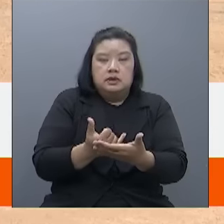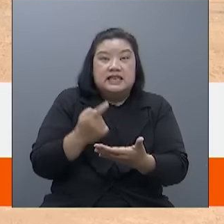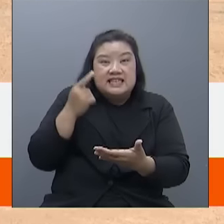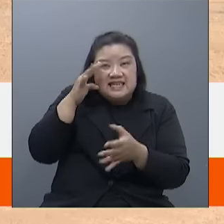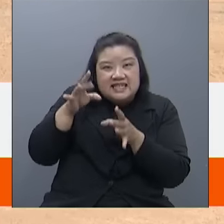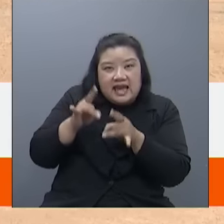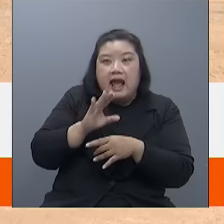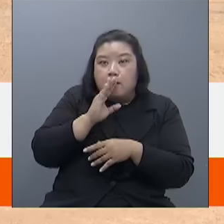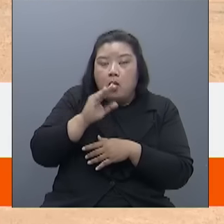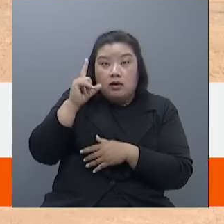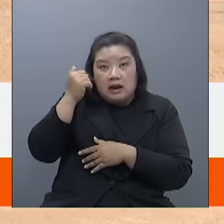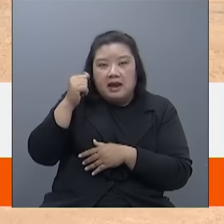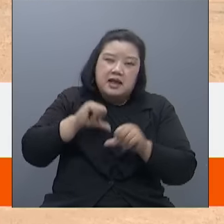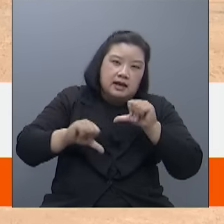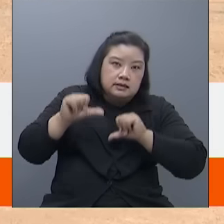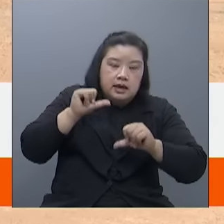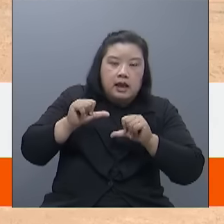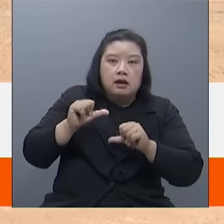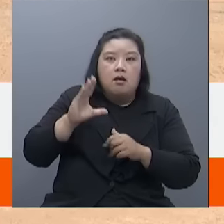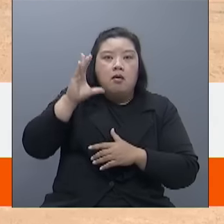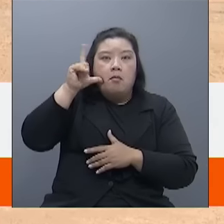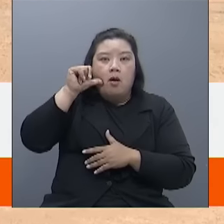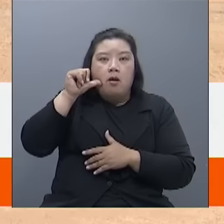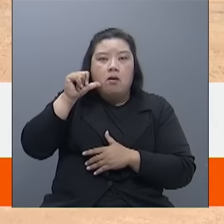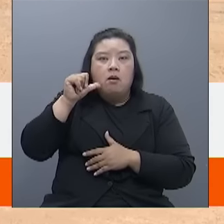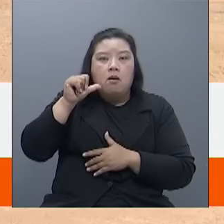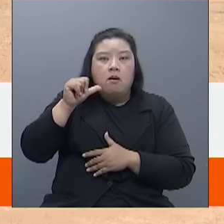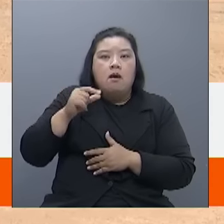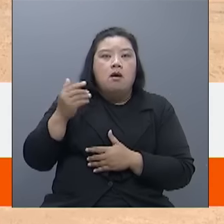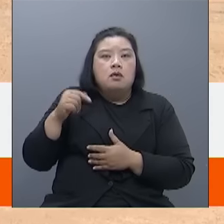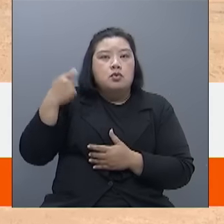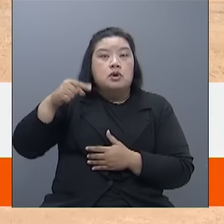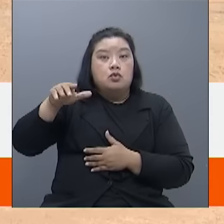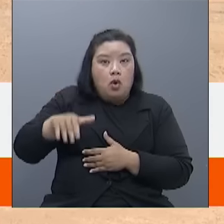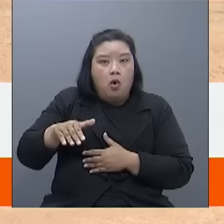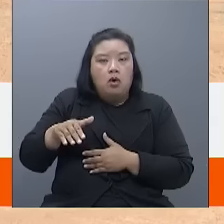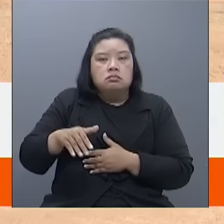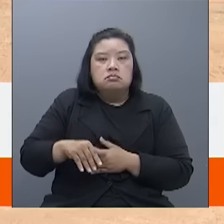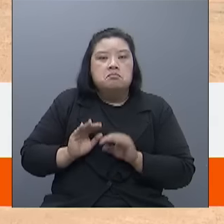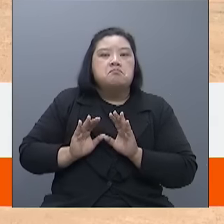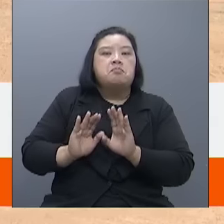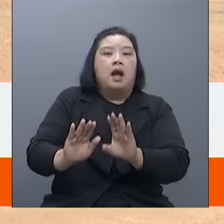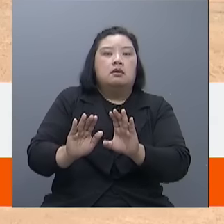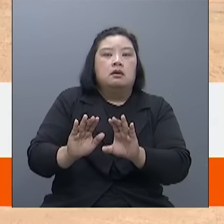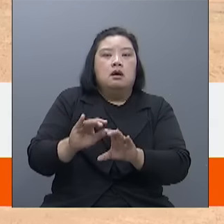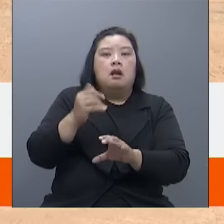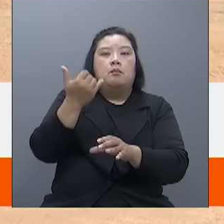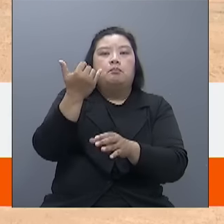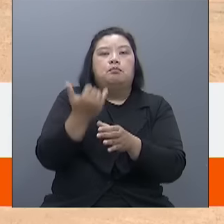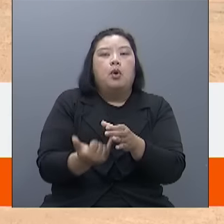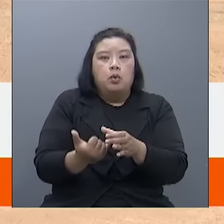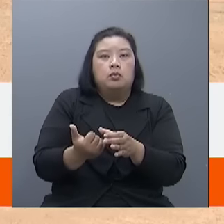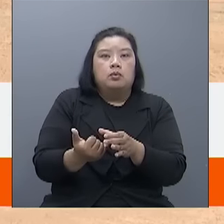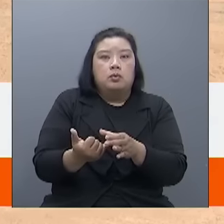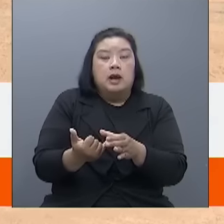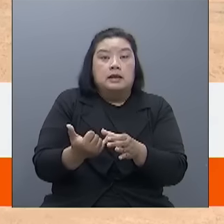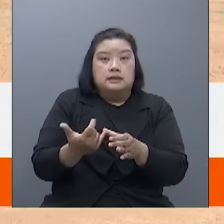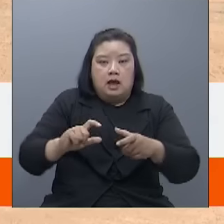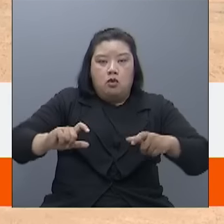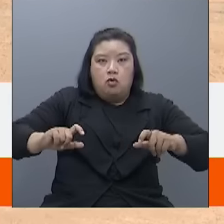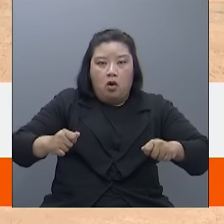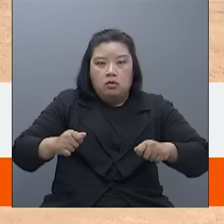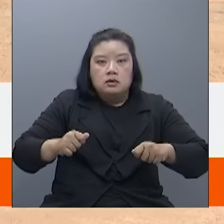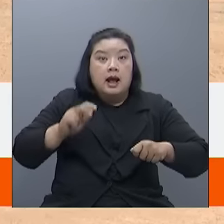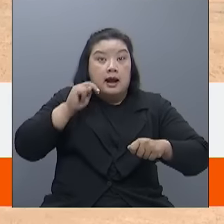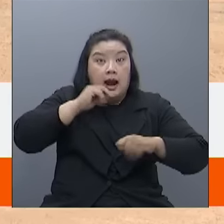บก่อนจะผลักลงน้ำนะคะจนทำให้ทั้งสองคนนั้นเสียชีวิตทำให้ตำรวจค่ะต้องนำตัวผู้ก่อเหตุไปพบจิตแพทย์นะคะเพื่